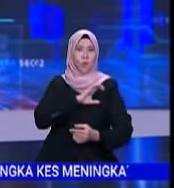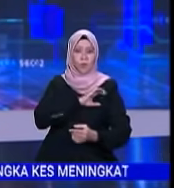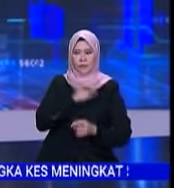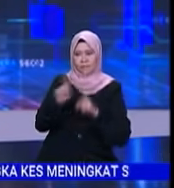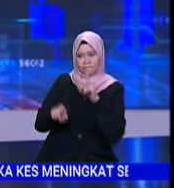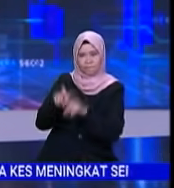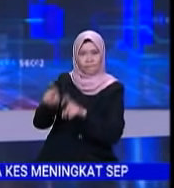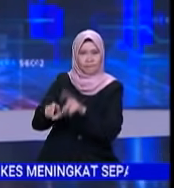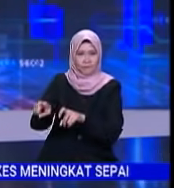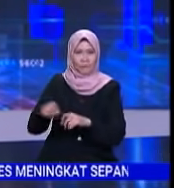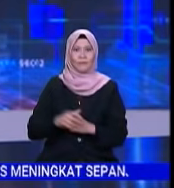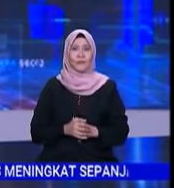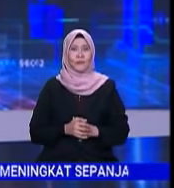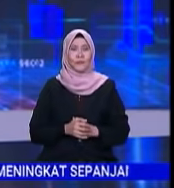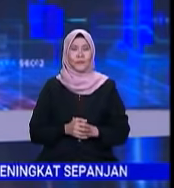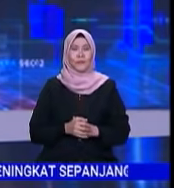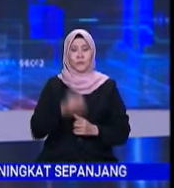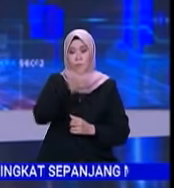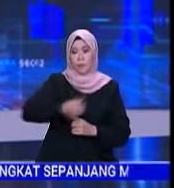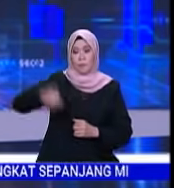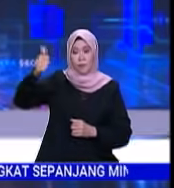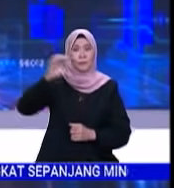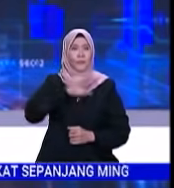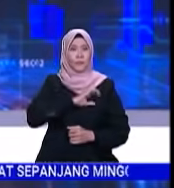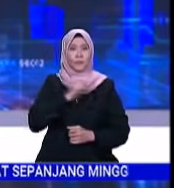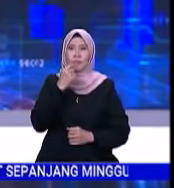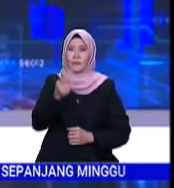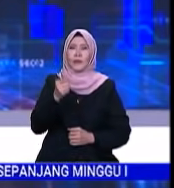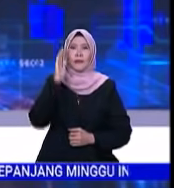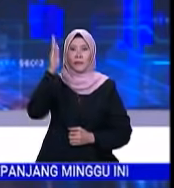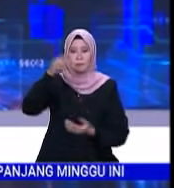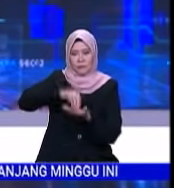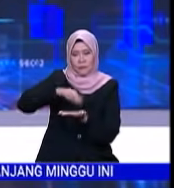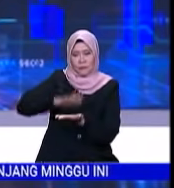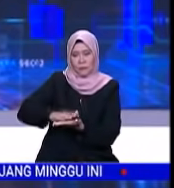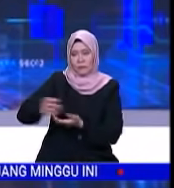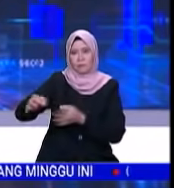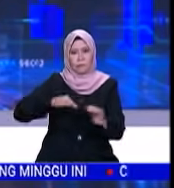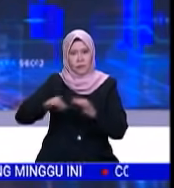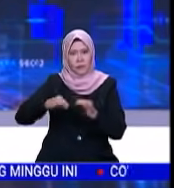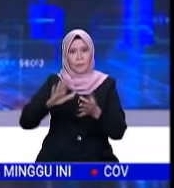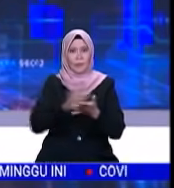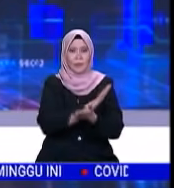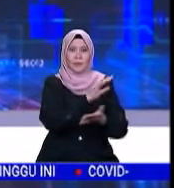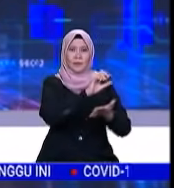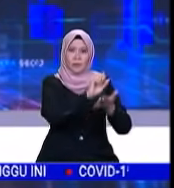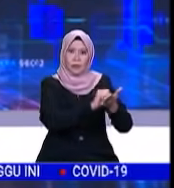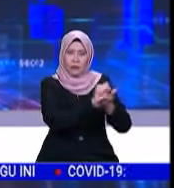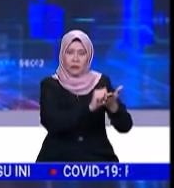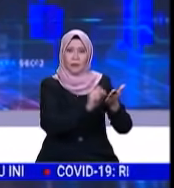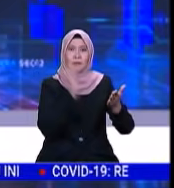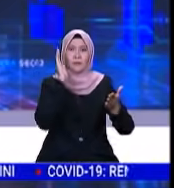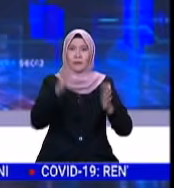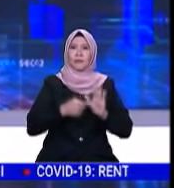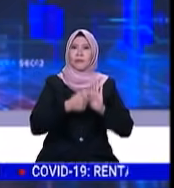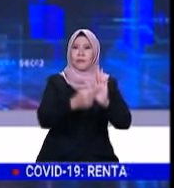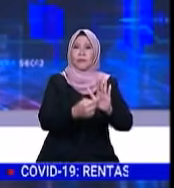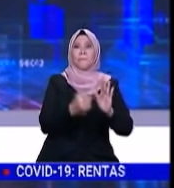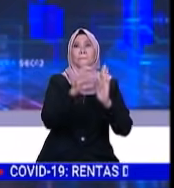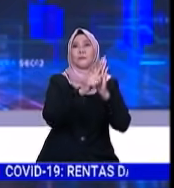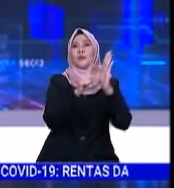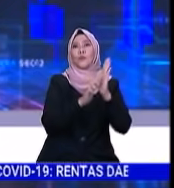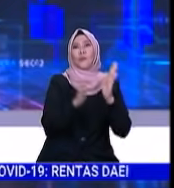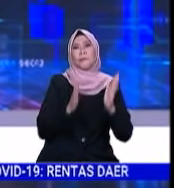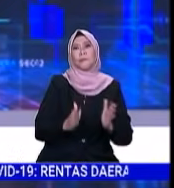Kuala Lumpur, Dato' Azmi Abu Kasim berkata mereka akan diambil keterangan sebelum kertas siasatan dirujuk kepada pejabat peguam